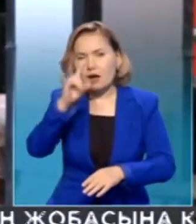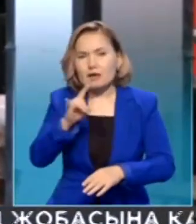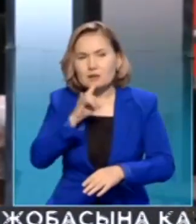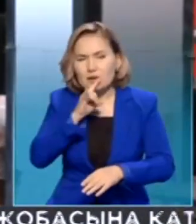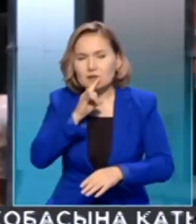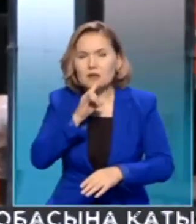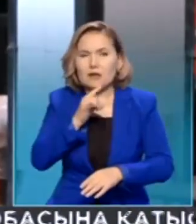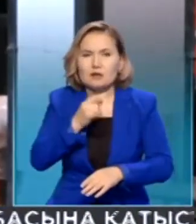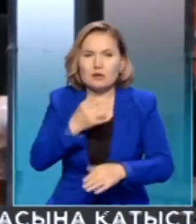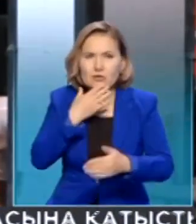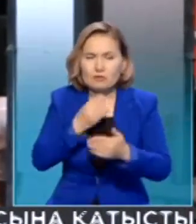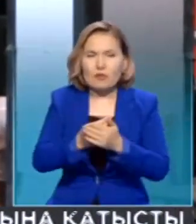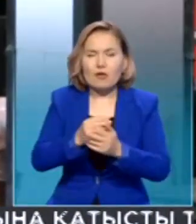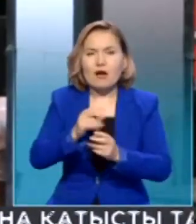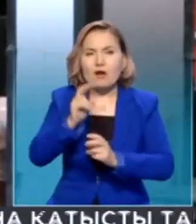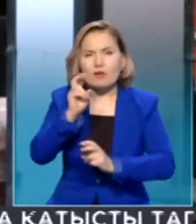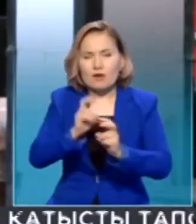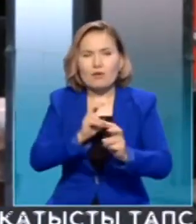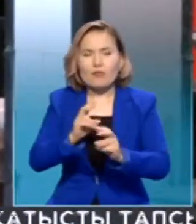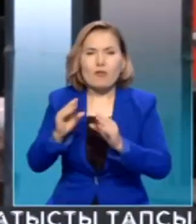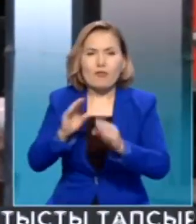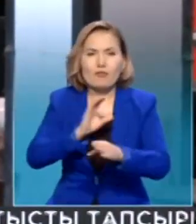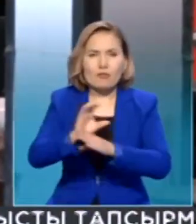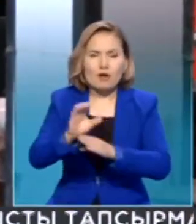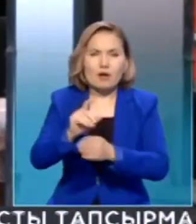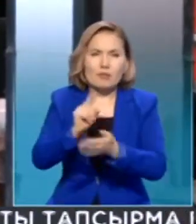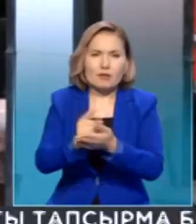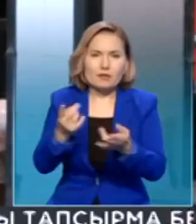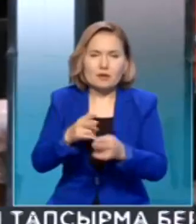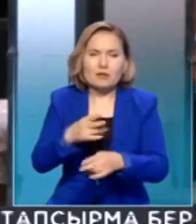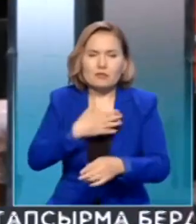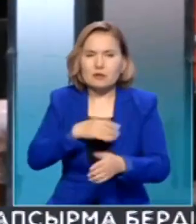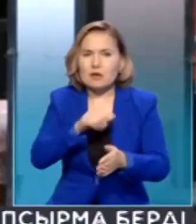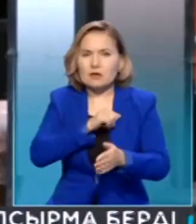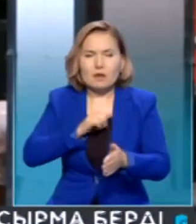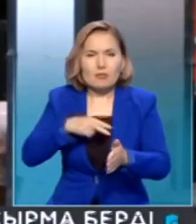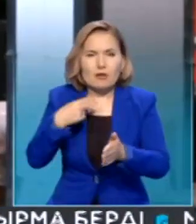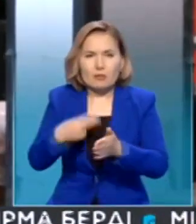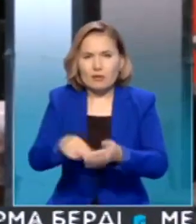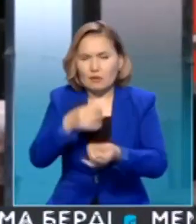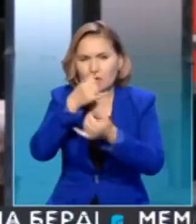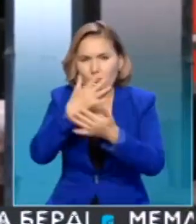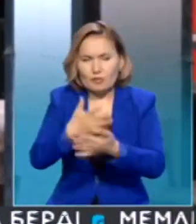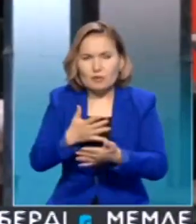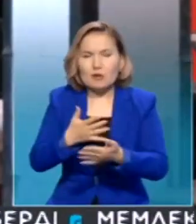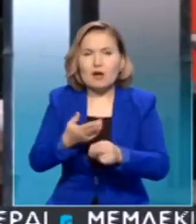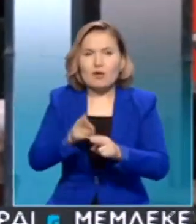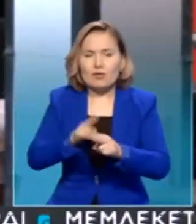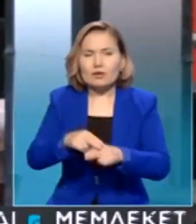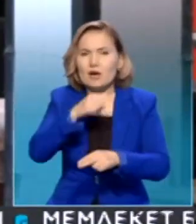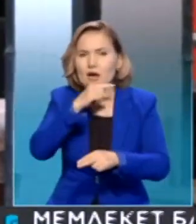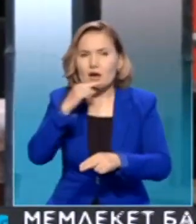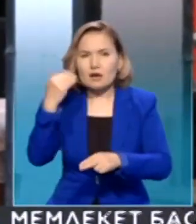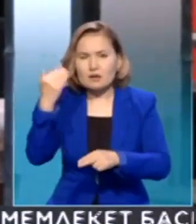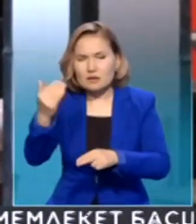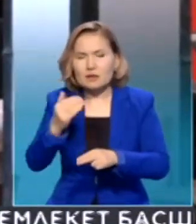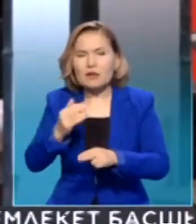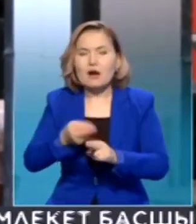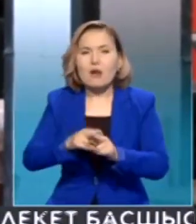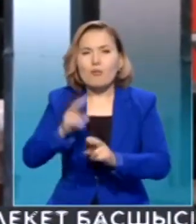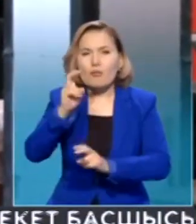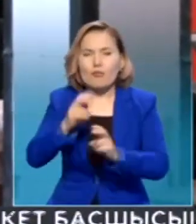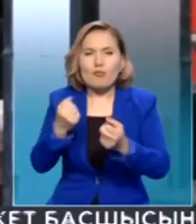өндіру керек болып тұр. Мысалы трикол автокөлігін біздер ала алмай отырық. Ол неге десеңіз, ол Россияда өндірілгендіктен